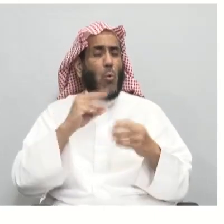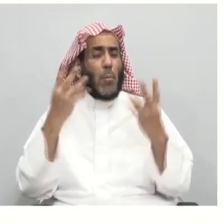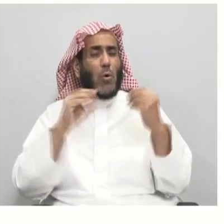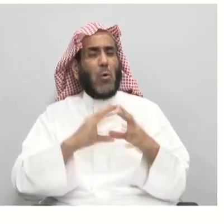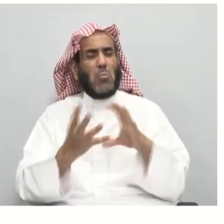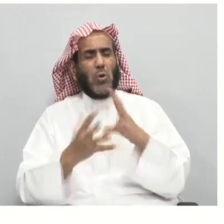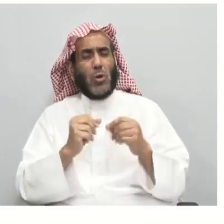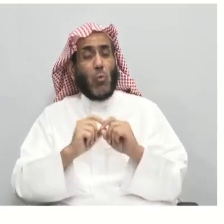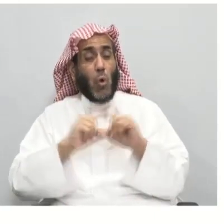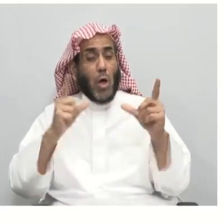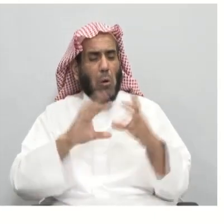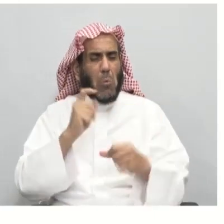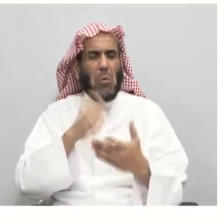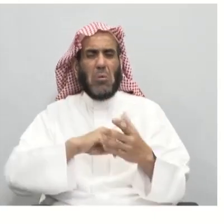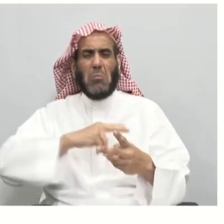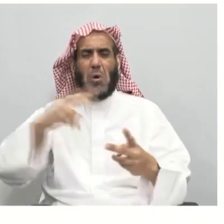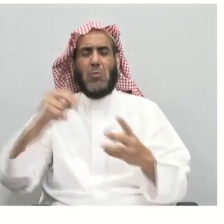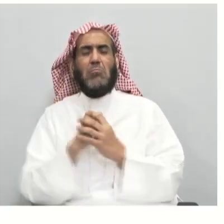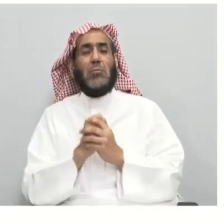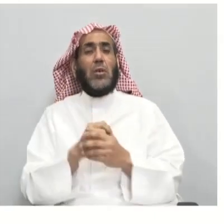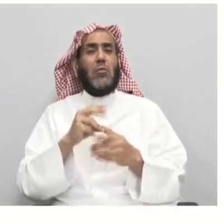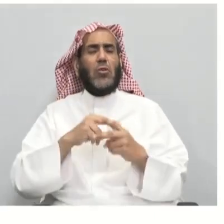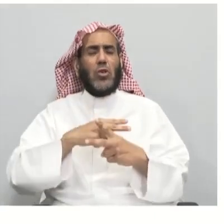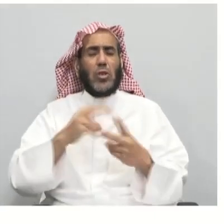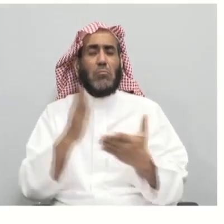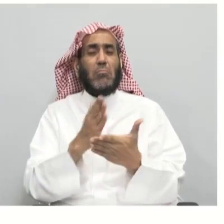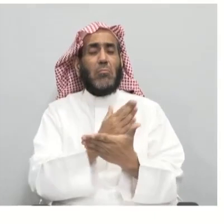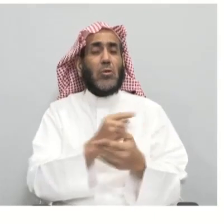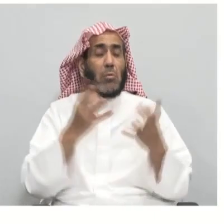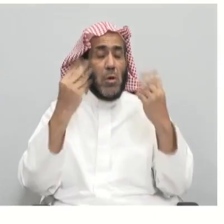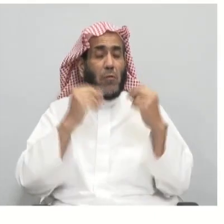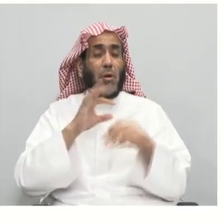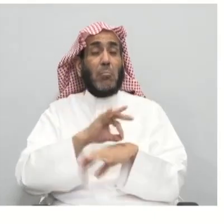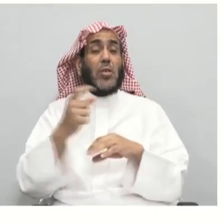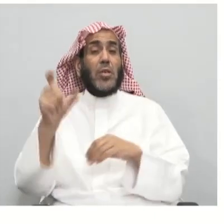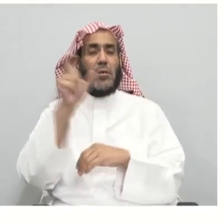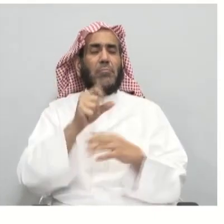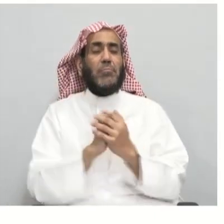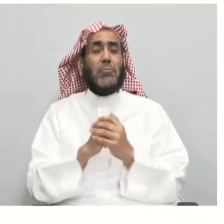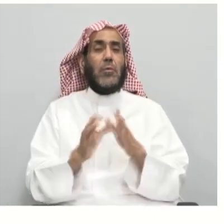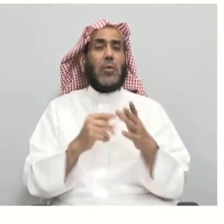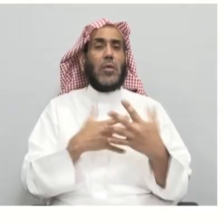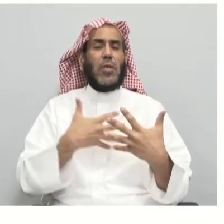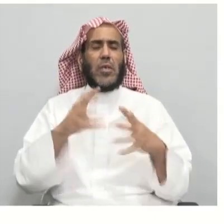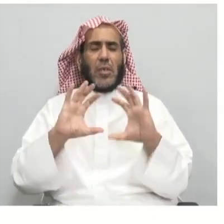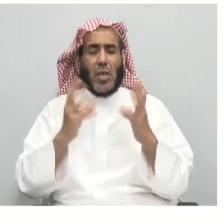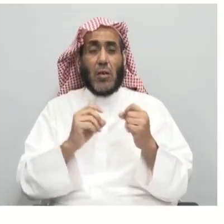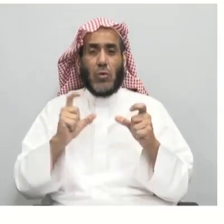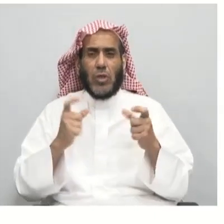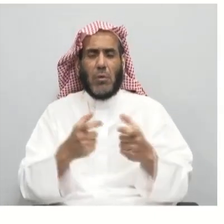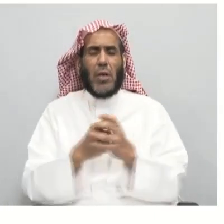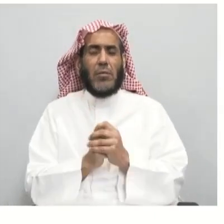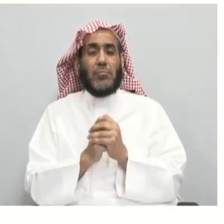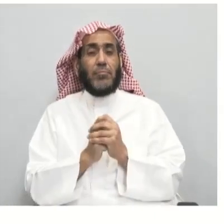مشكله او ظاهره او قضيه ماء في شتى مجالات المعرفه البشريه اداره الاجتماعات